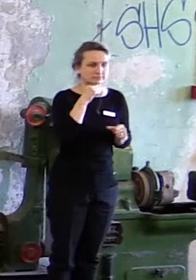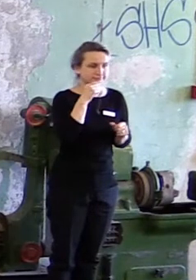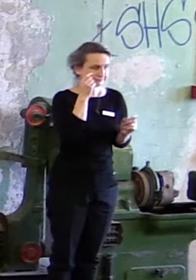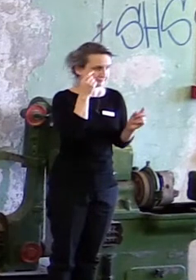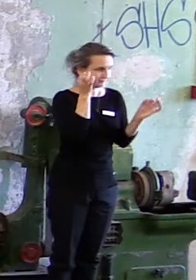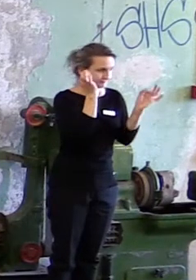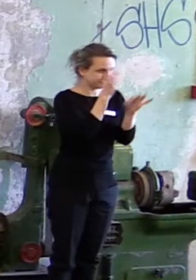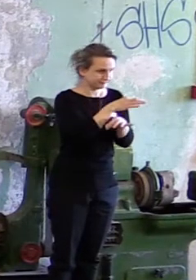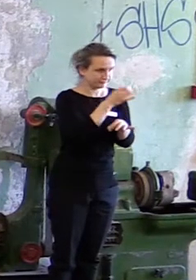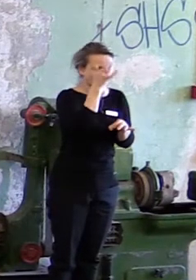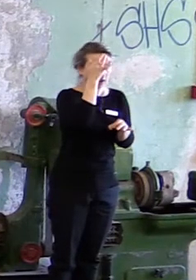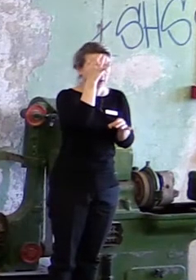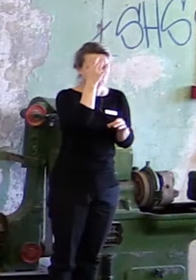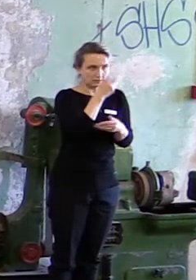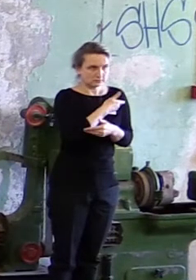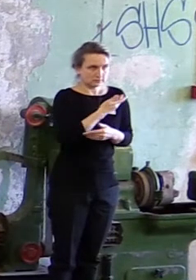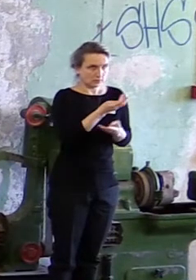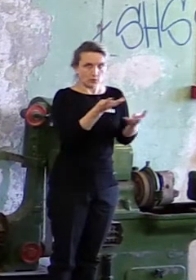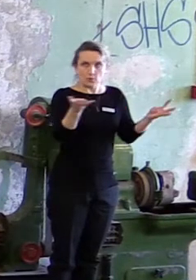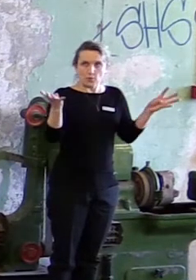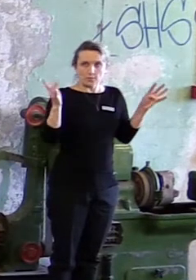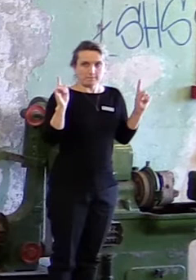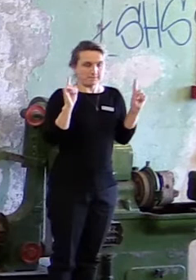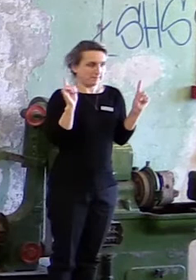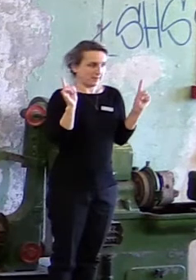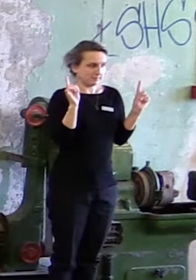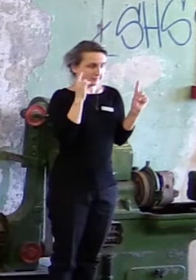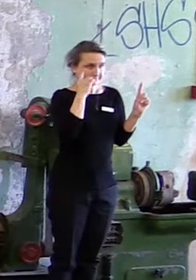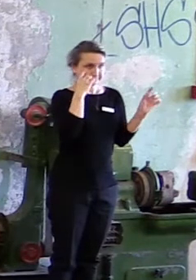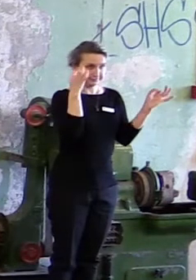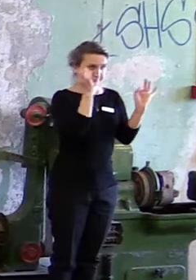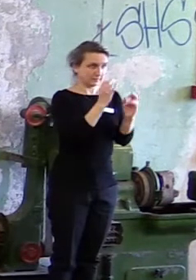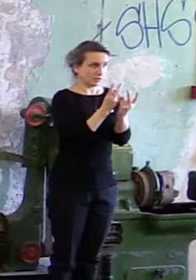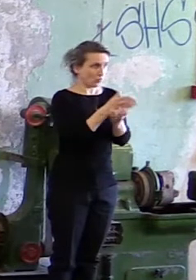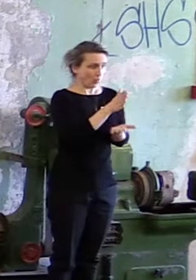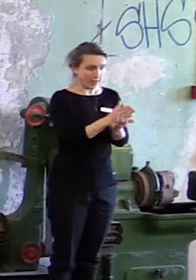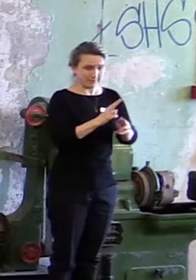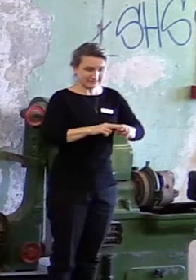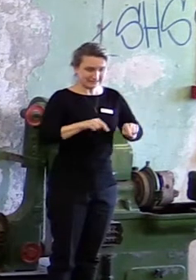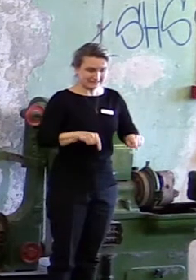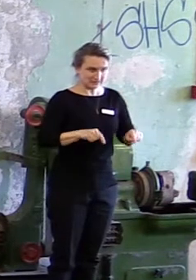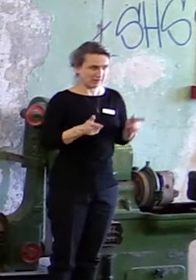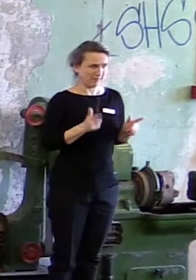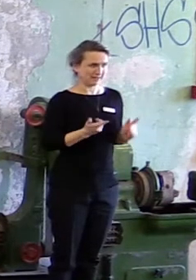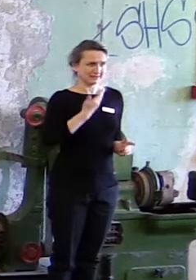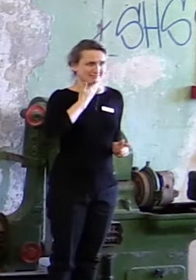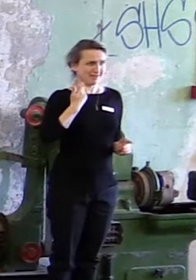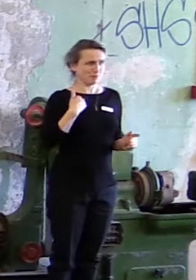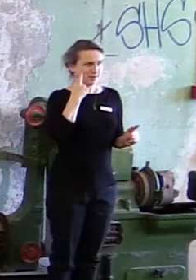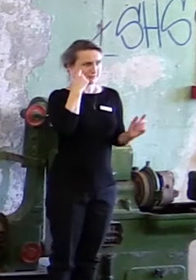aju ei registreeri ümbrust, me justkui oleme nagu siin, aga tegelikult ikka nagu päriselt ei ole ka.